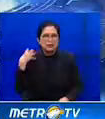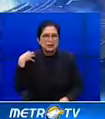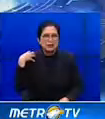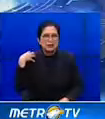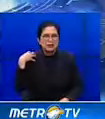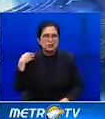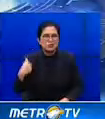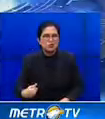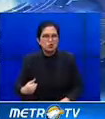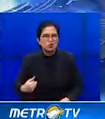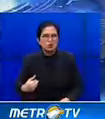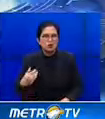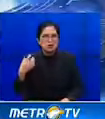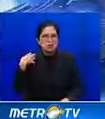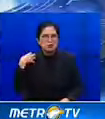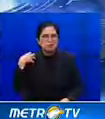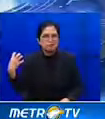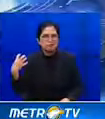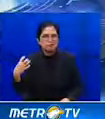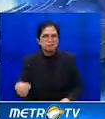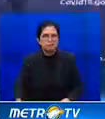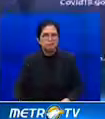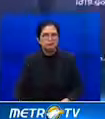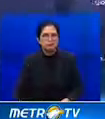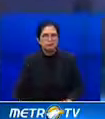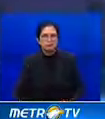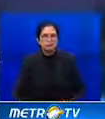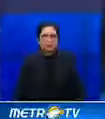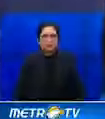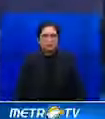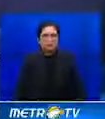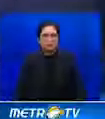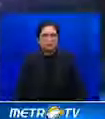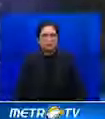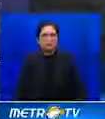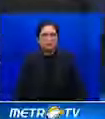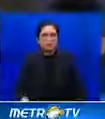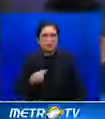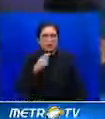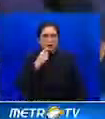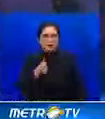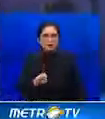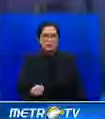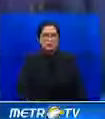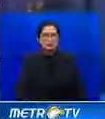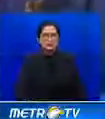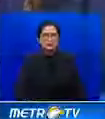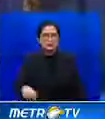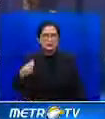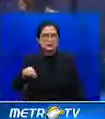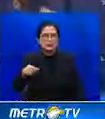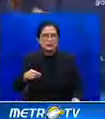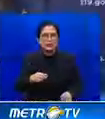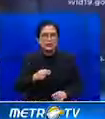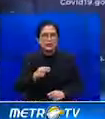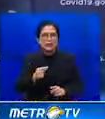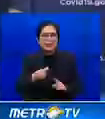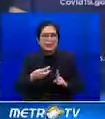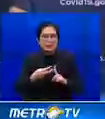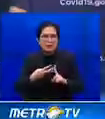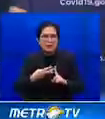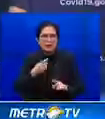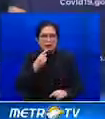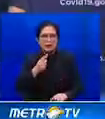pemberhentian secara tidak hormat Asisten Deputi integritas dan evaluasi merit Kemenpan RB Bambang Sumarsono